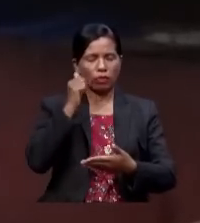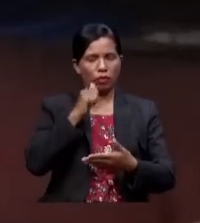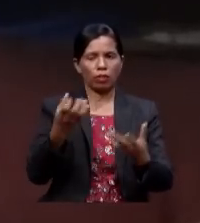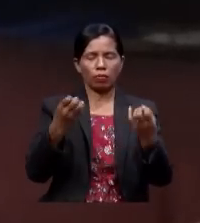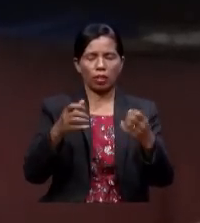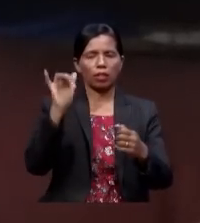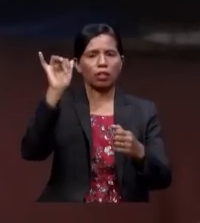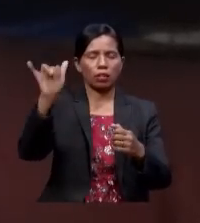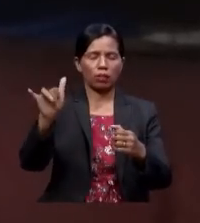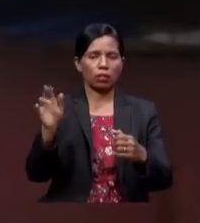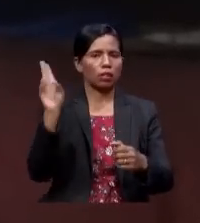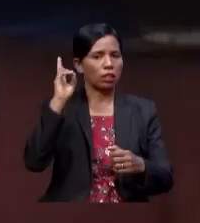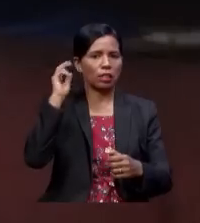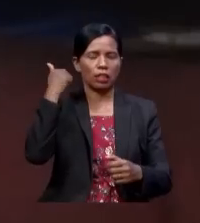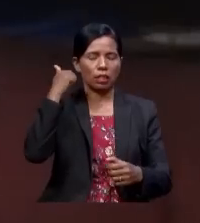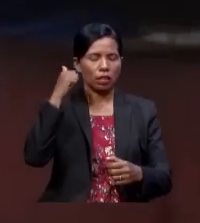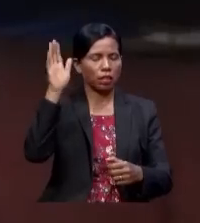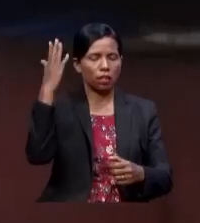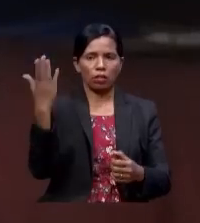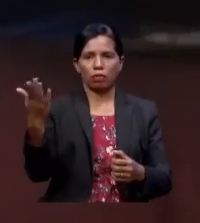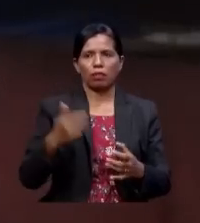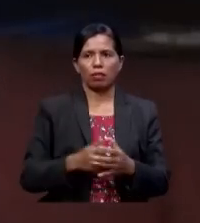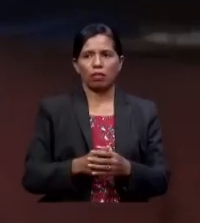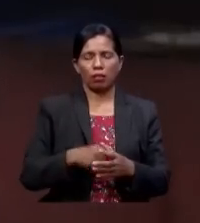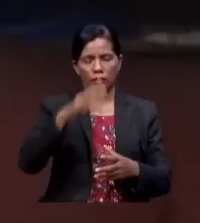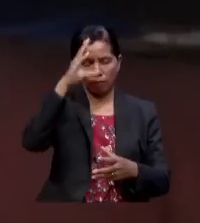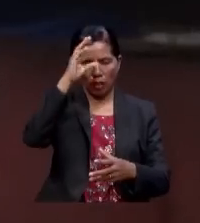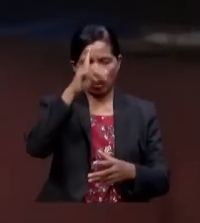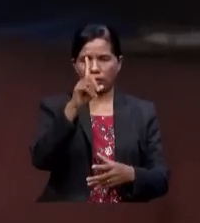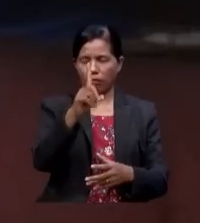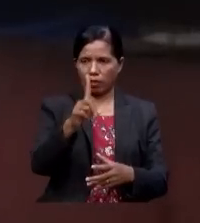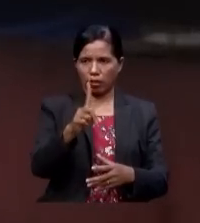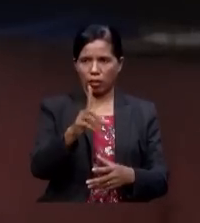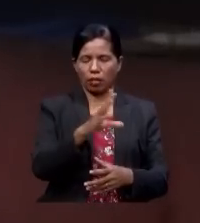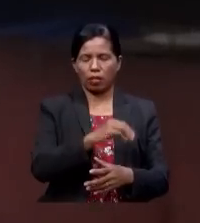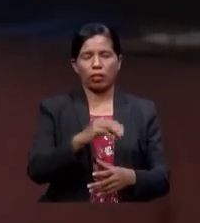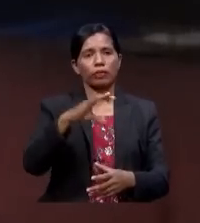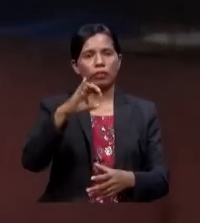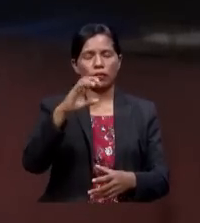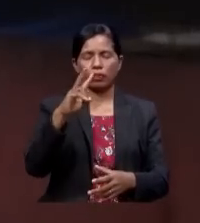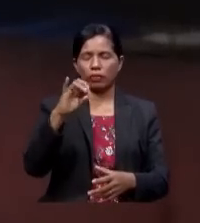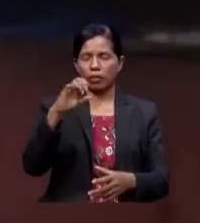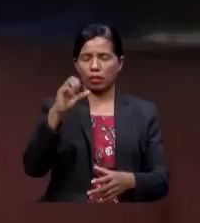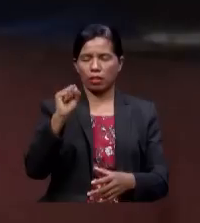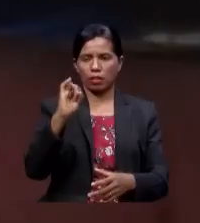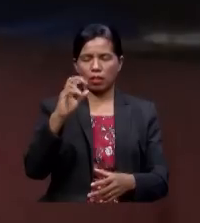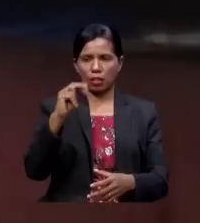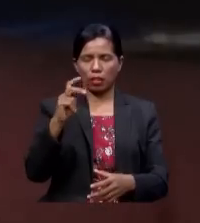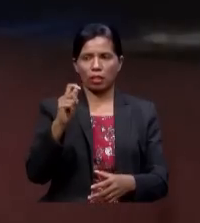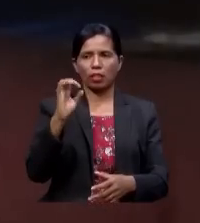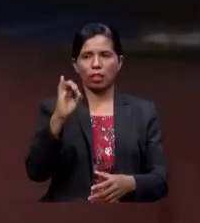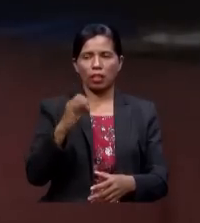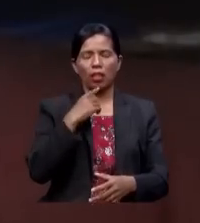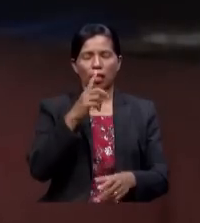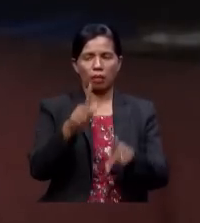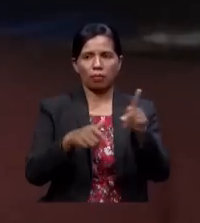tian sire isori ni ba. Mane mesa kira naran Vicente meta. Emo toto hate te ba be ida